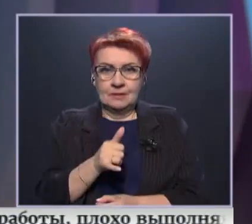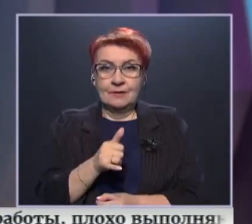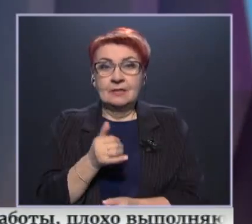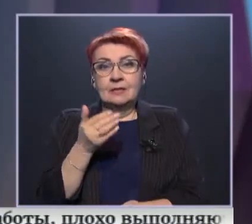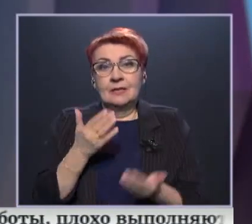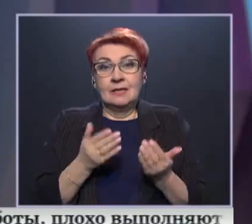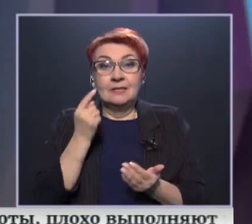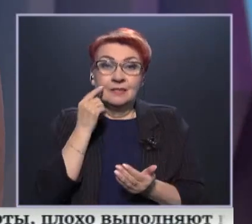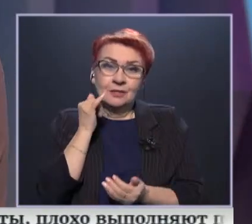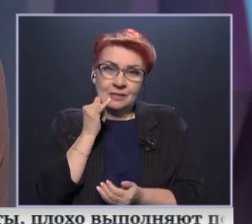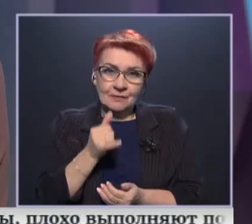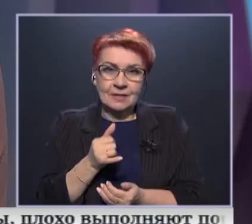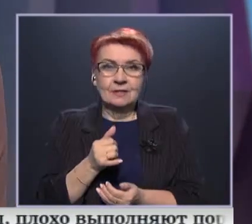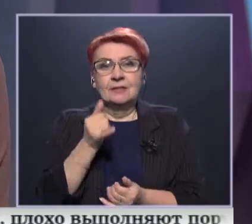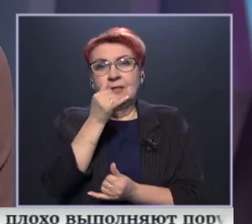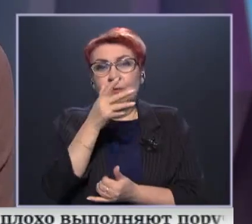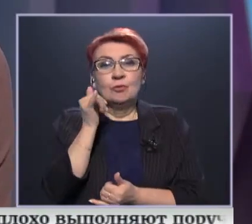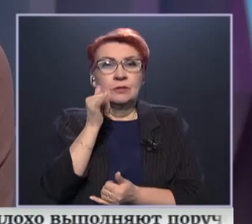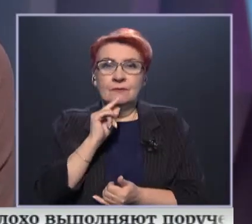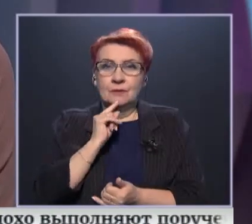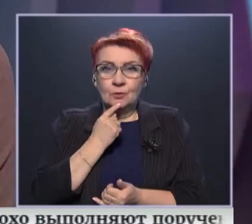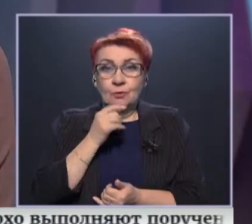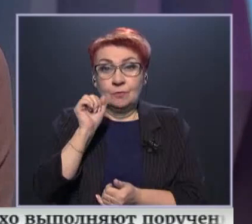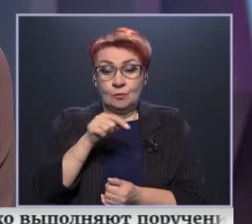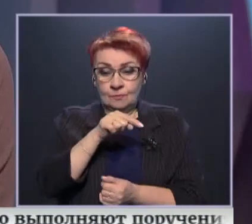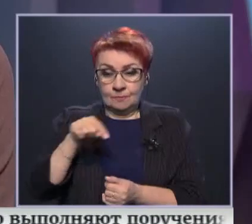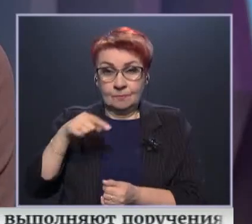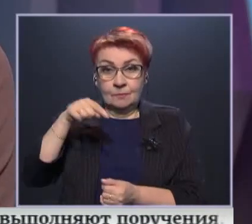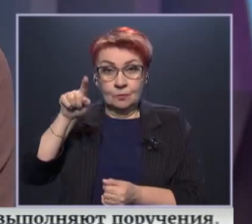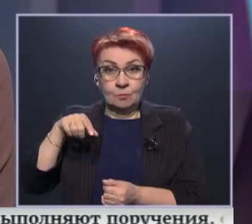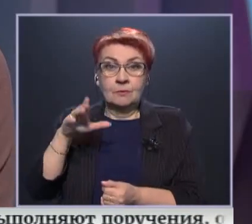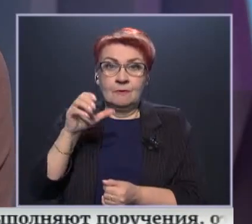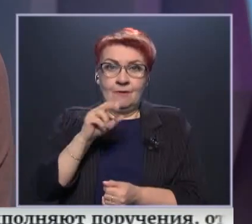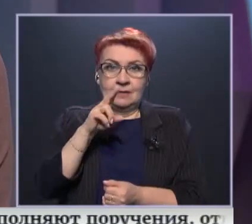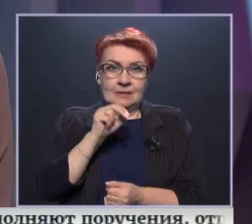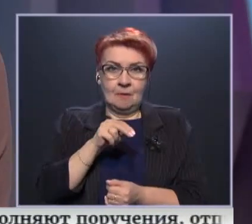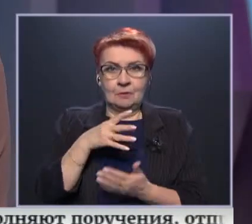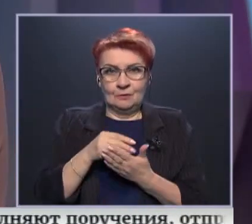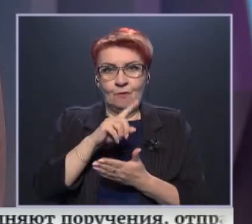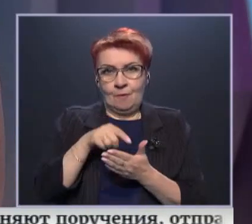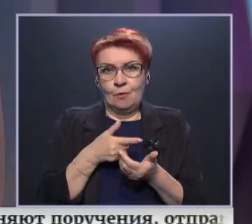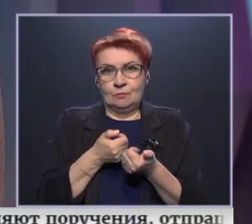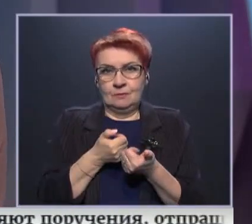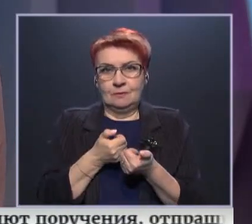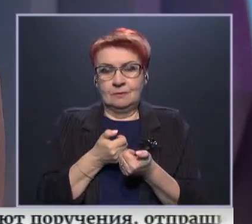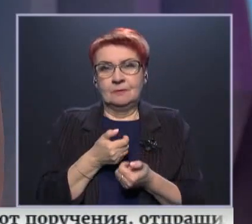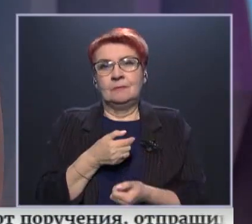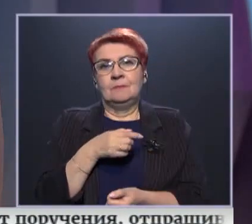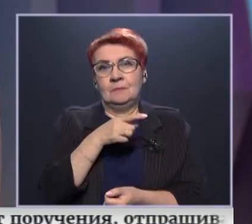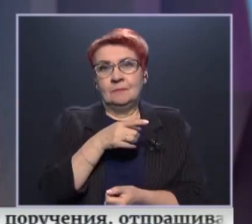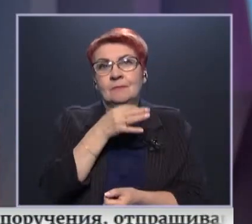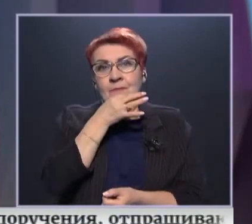если стесняетесь звонить или не можете дозвониться, можете на этот же номер отправить в WhatsApp свой вопрос. Мы его с отцом Алексеем здесь